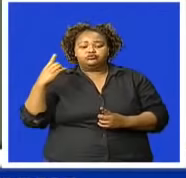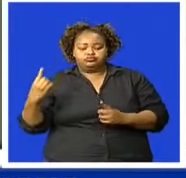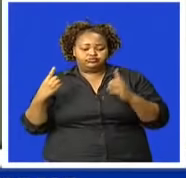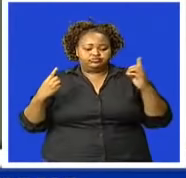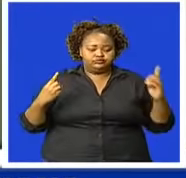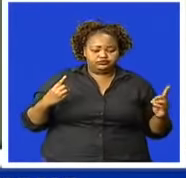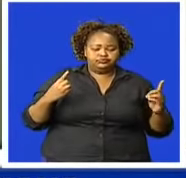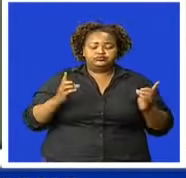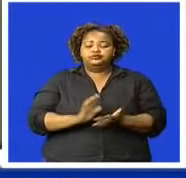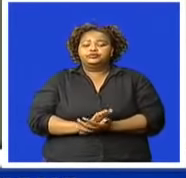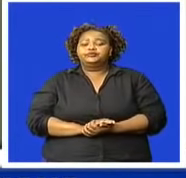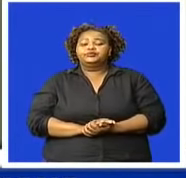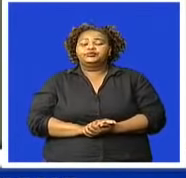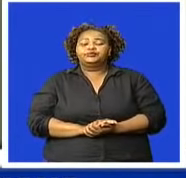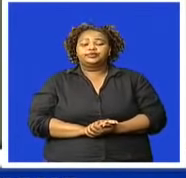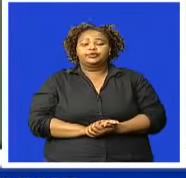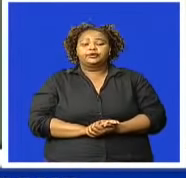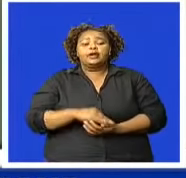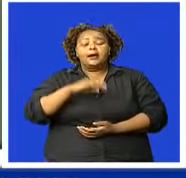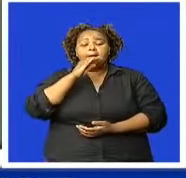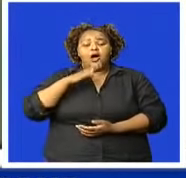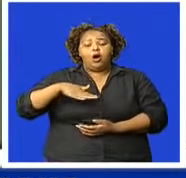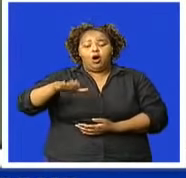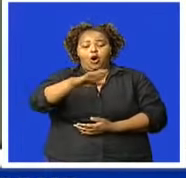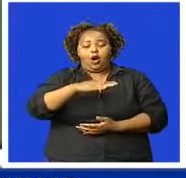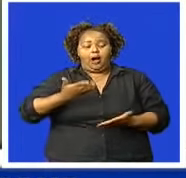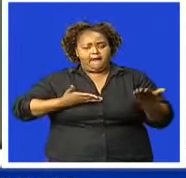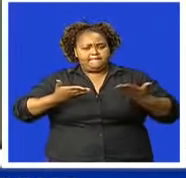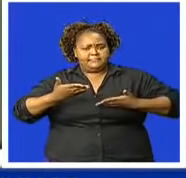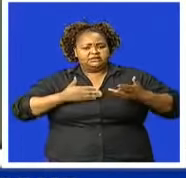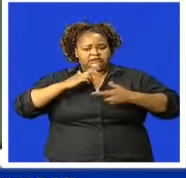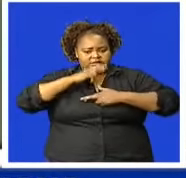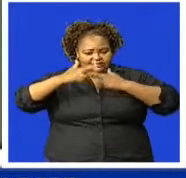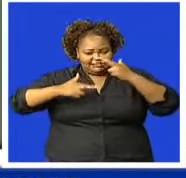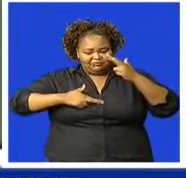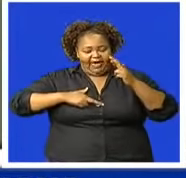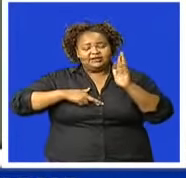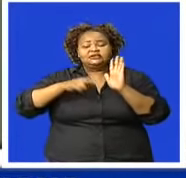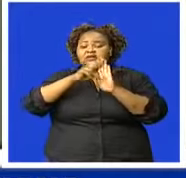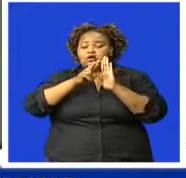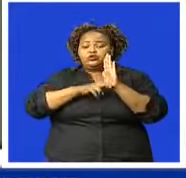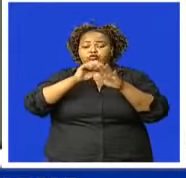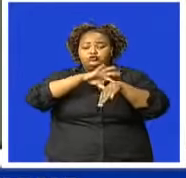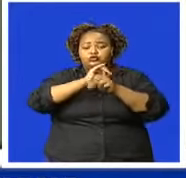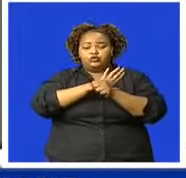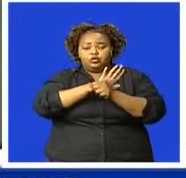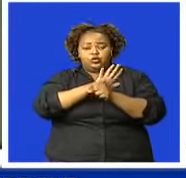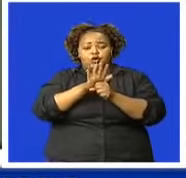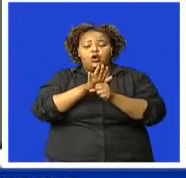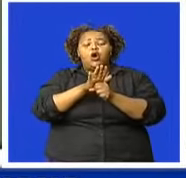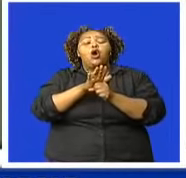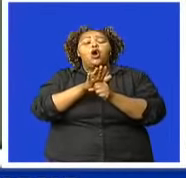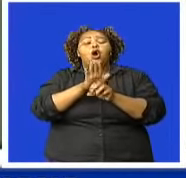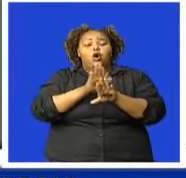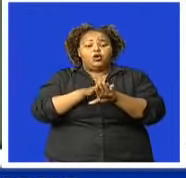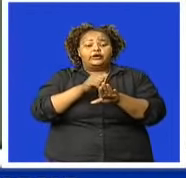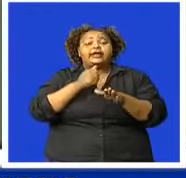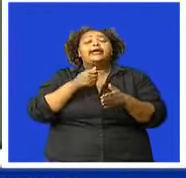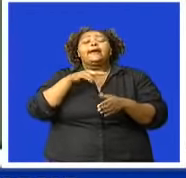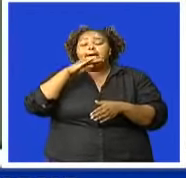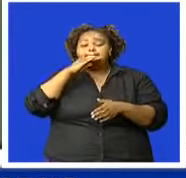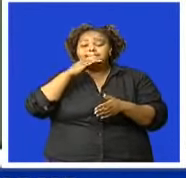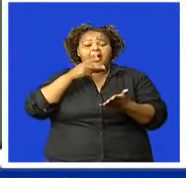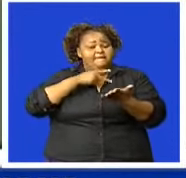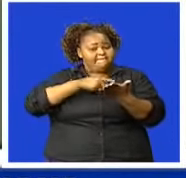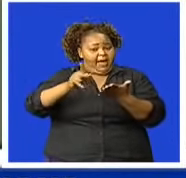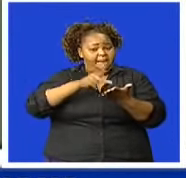markings so ukuthi onke lawo amabhizinis lo siwakhanzeke ukuthi bo anga comply kuleti ngoni leti unanga leswa charge leke vele abhadala le